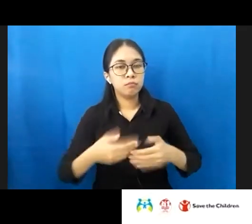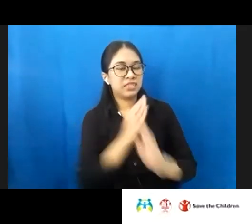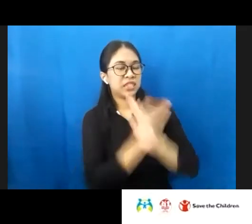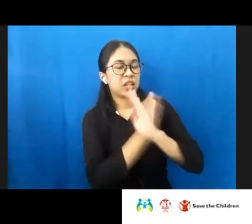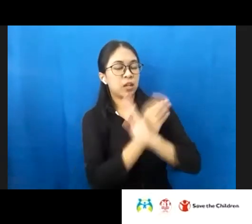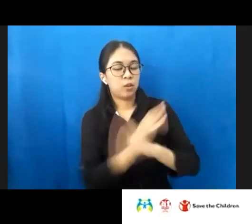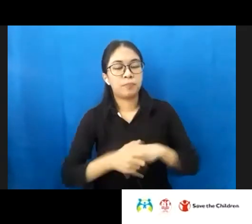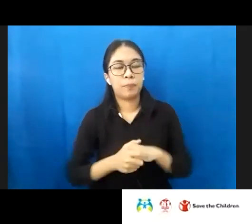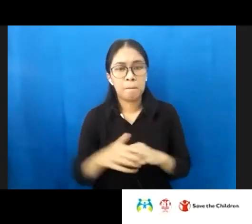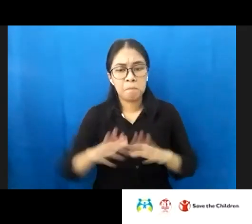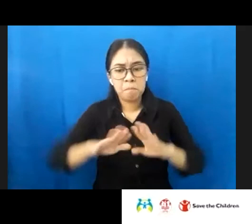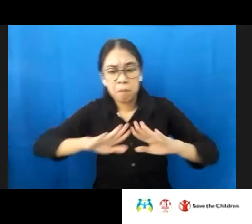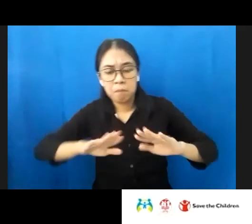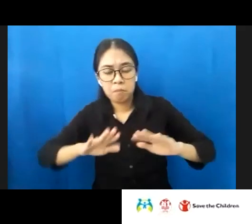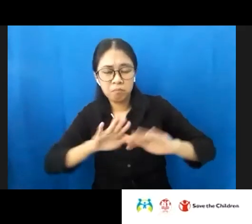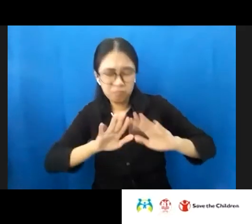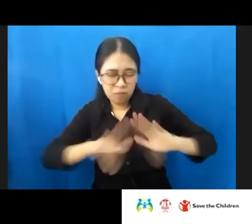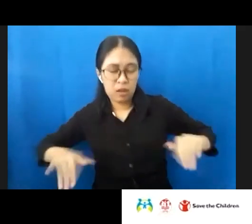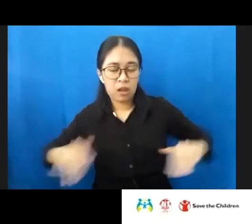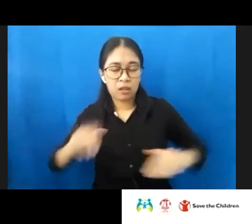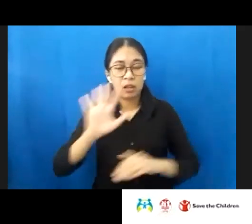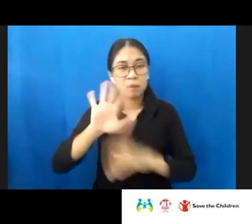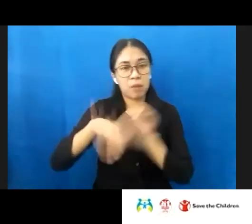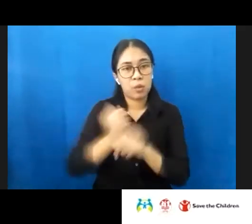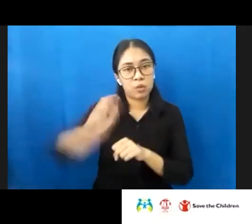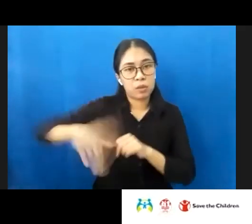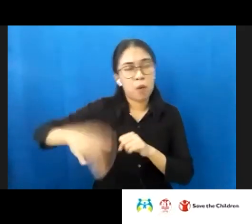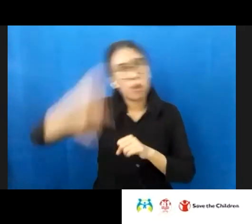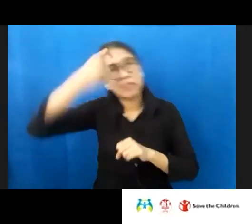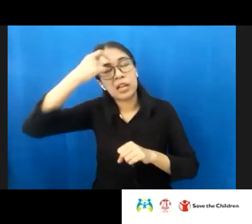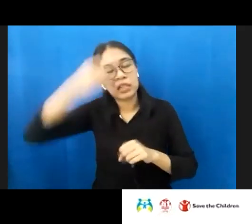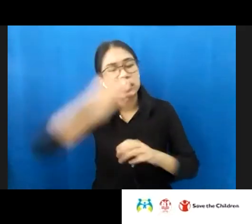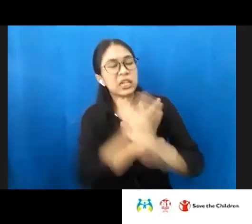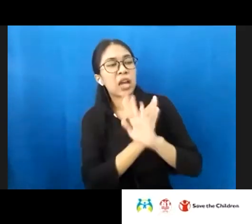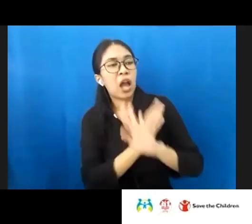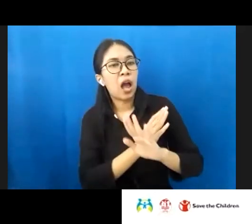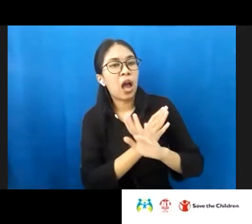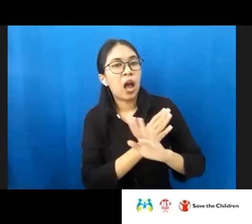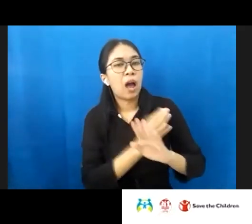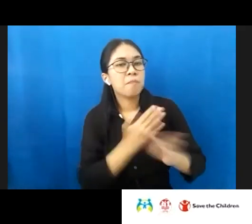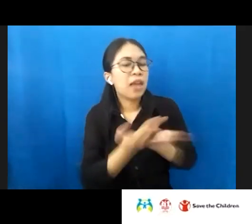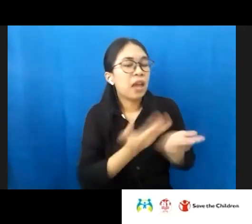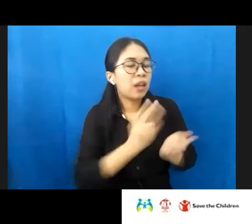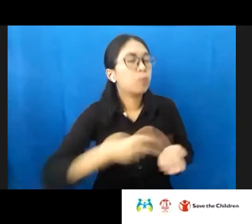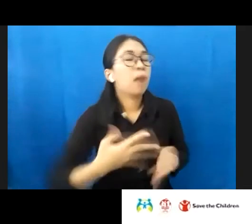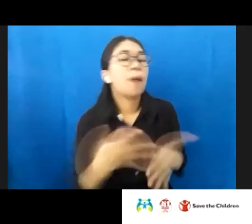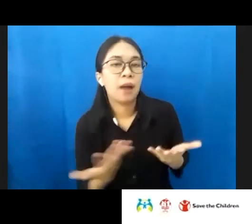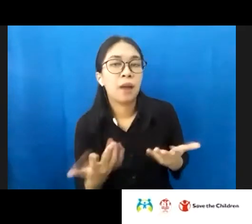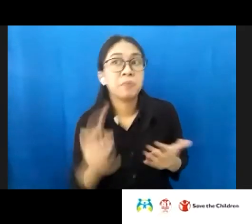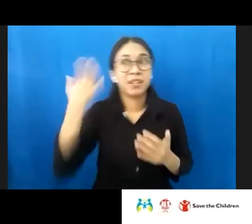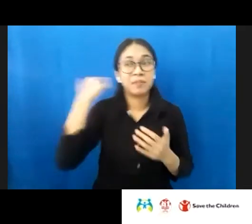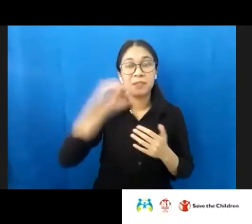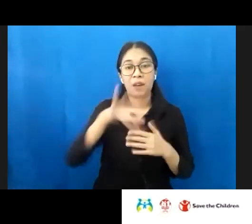mendengar paparan Ibu Tatun, MTBS sekarang berkurang, ya, jumlah balita sakit yang datang